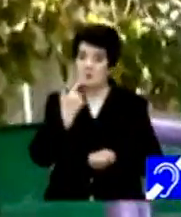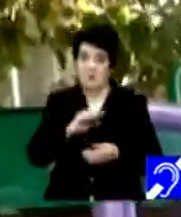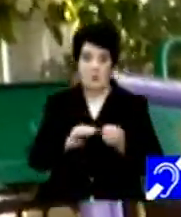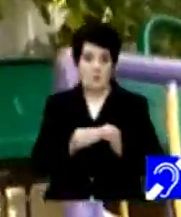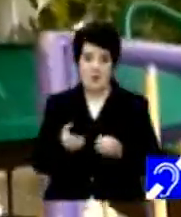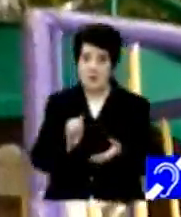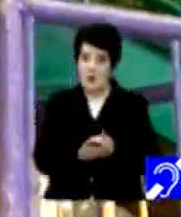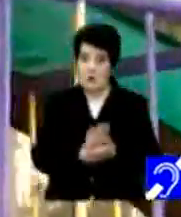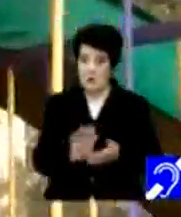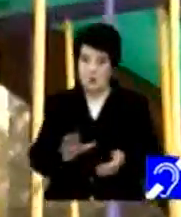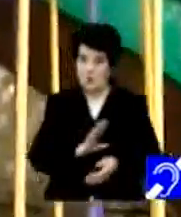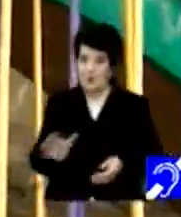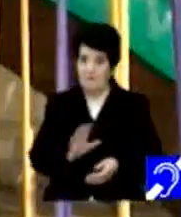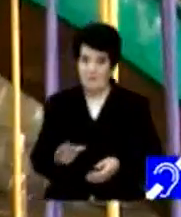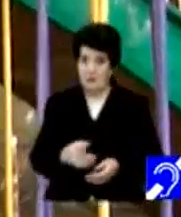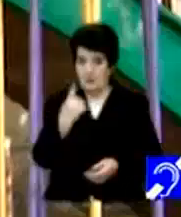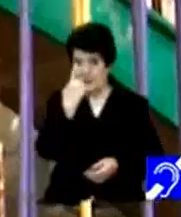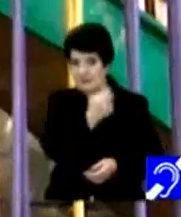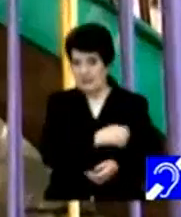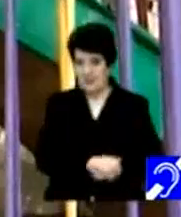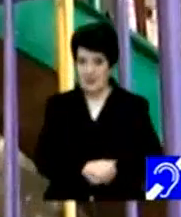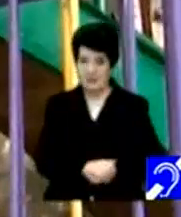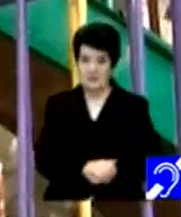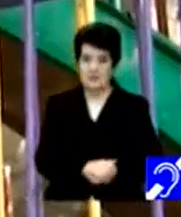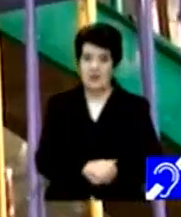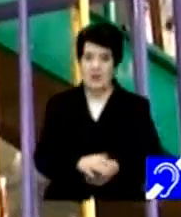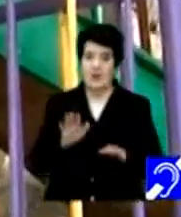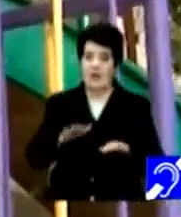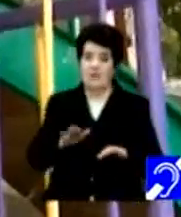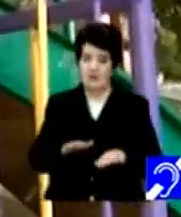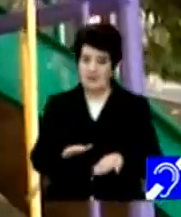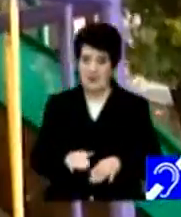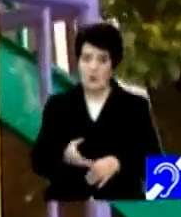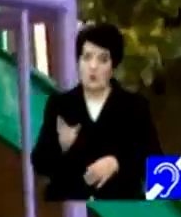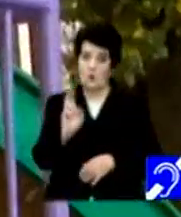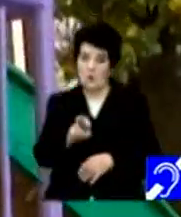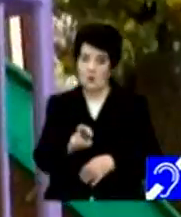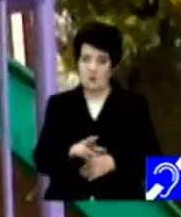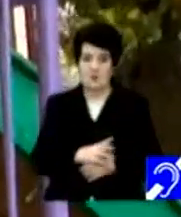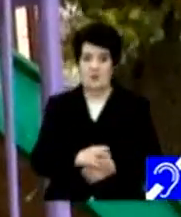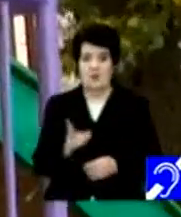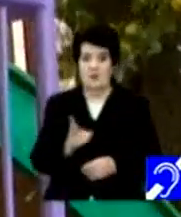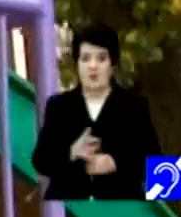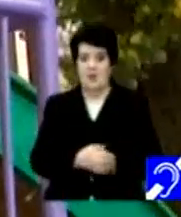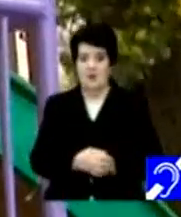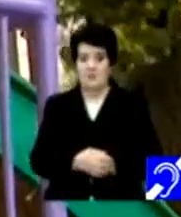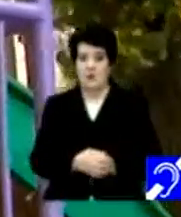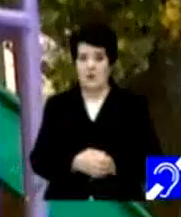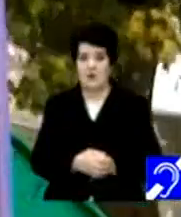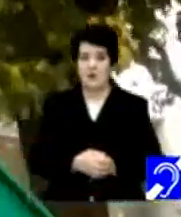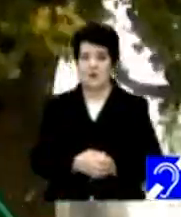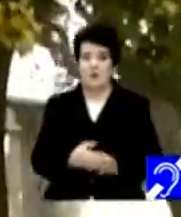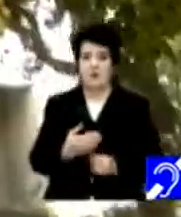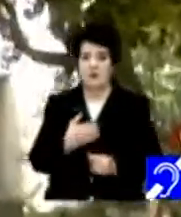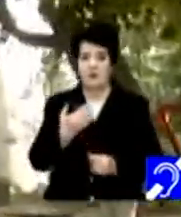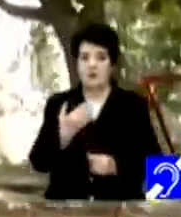problema pentru că nu au fost sesizați. La fața locului trebuie să ieșim. Eu nu știu, de mult, de mult ani de perică. Și